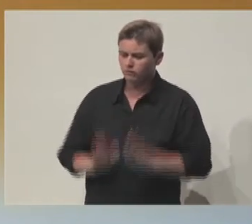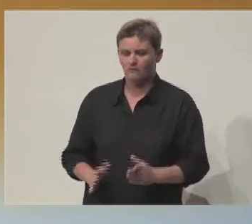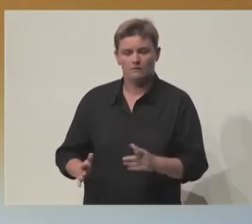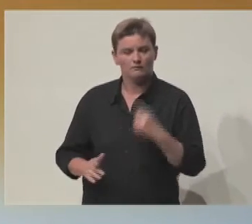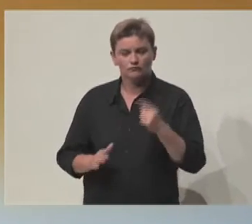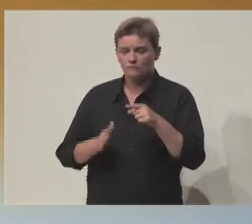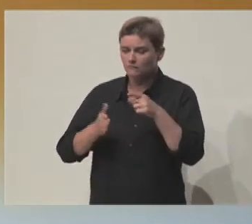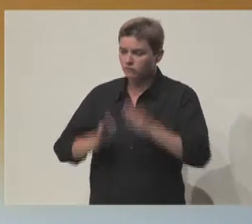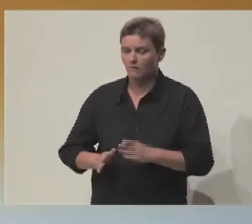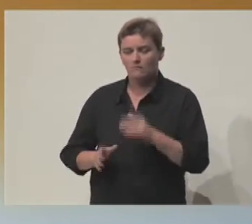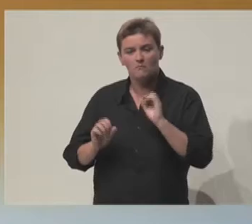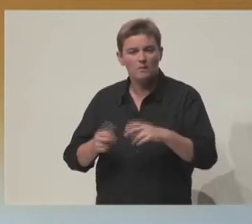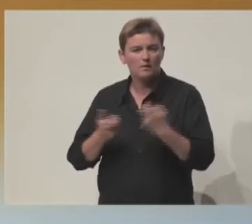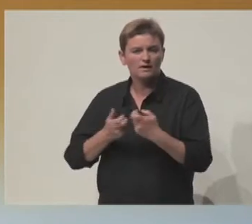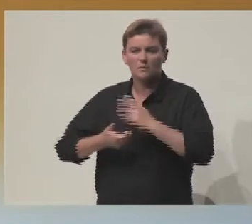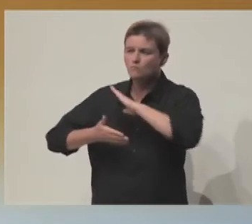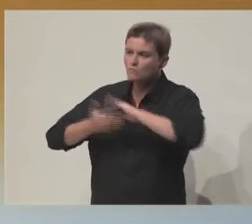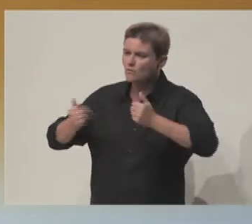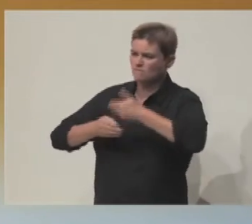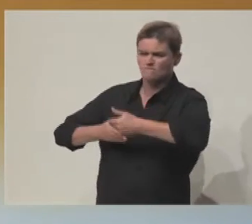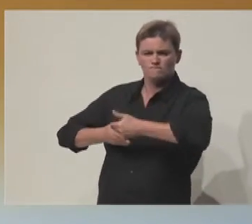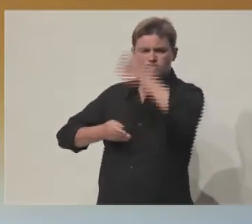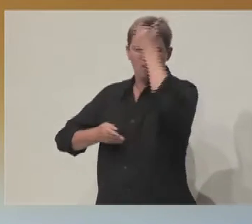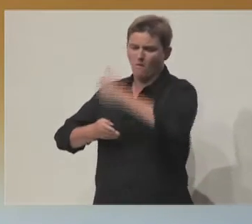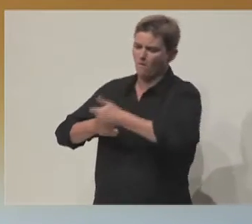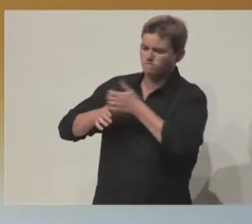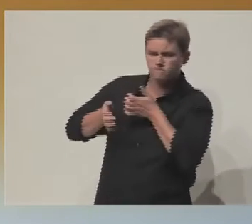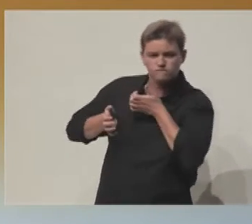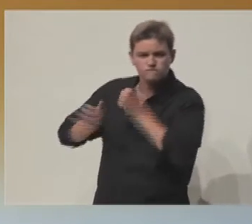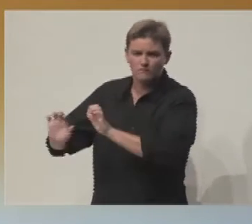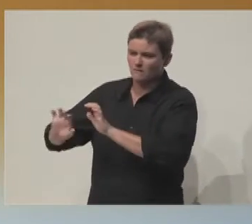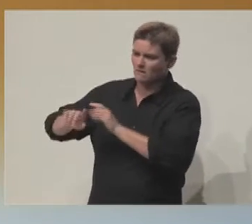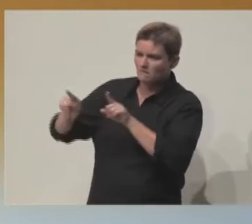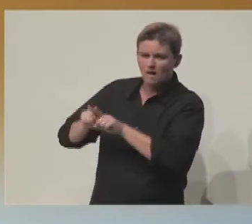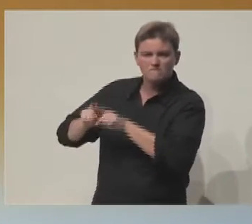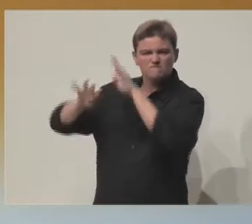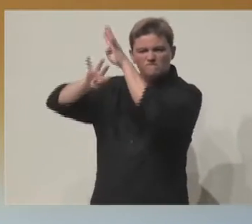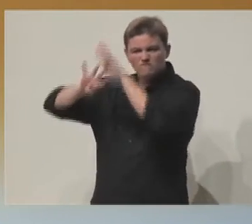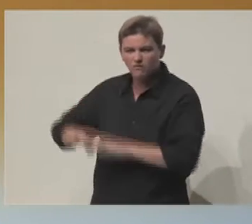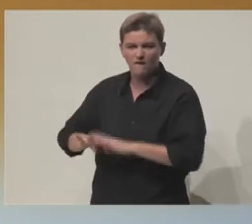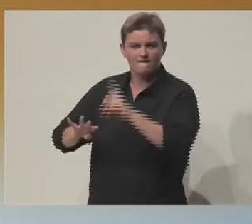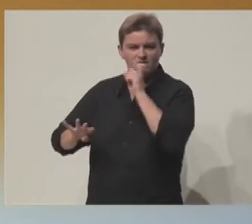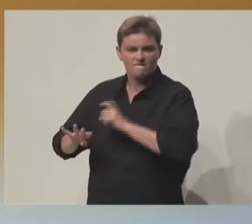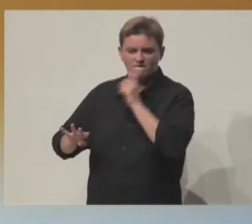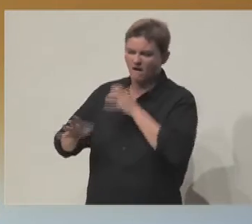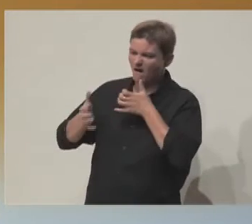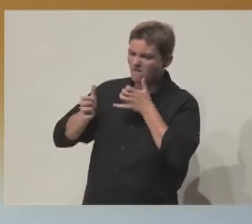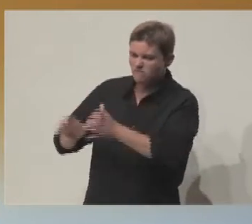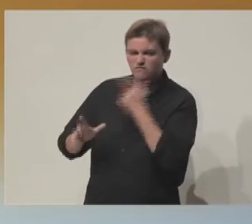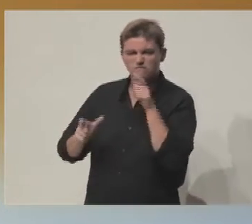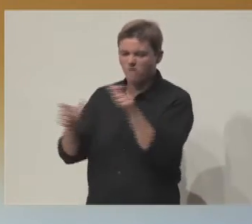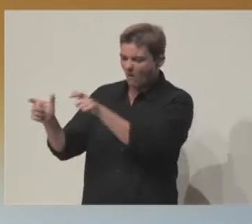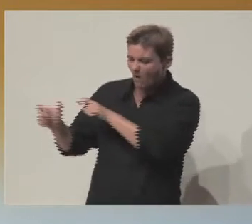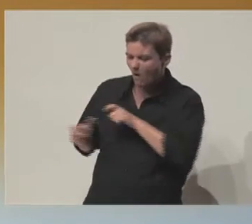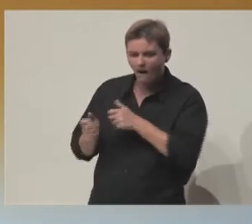construire des murs construire des miradors mettre en place des barbelés mettre des vedettes qui patrouillent avec des